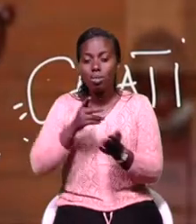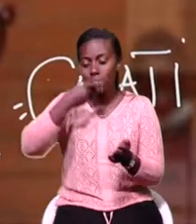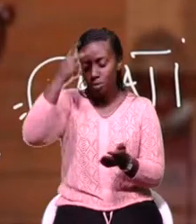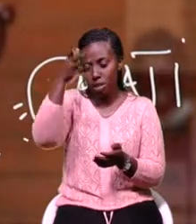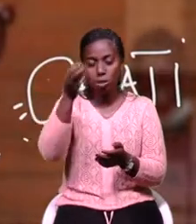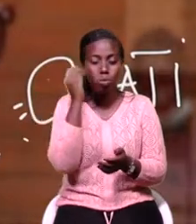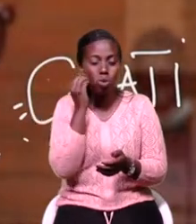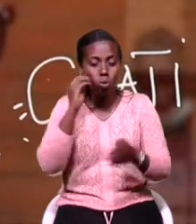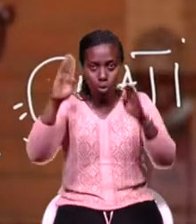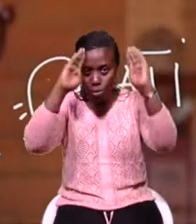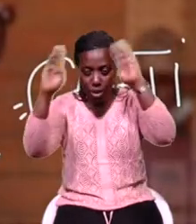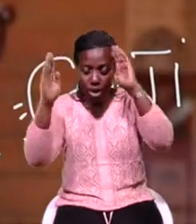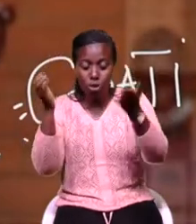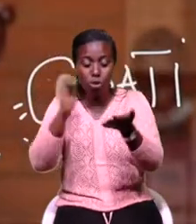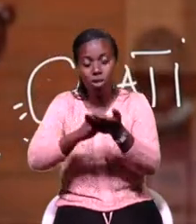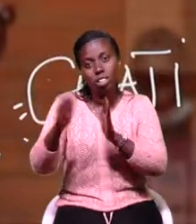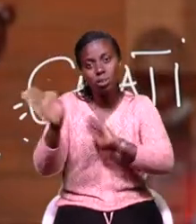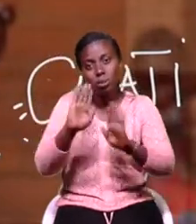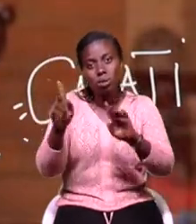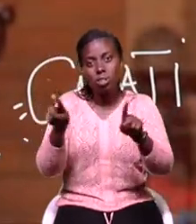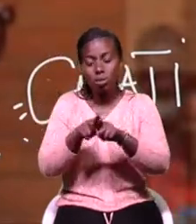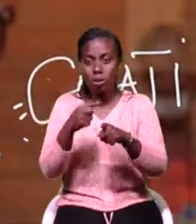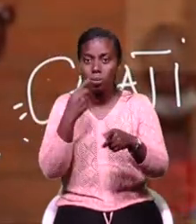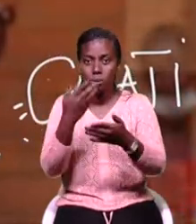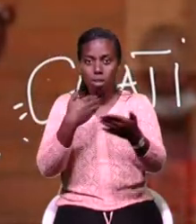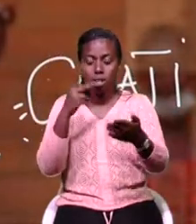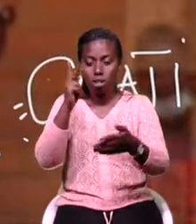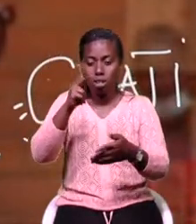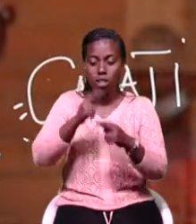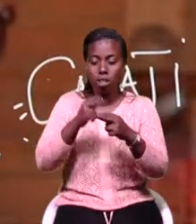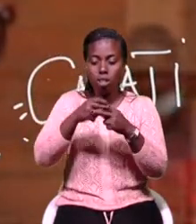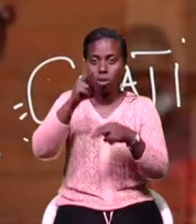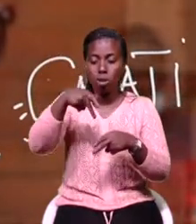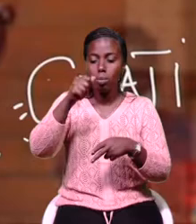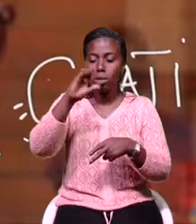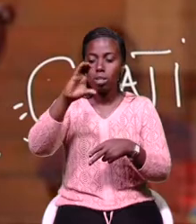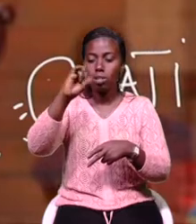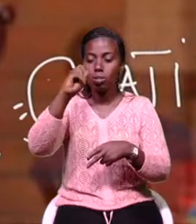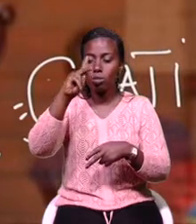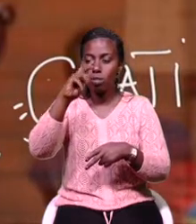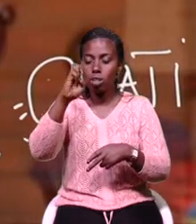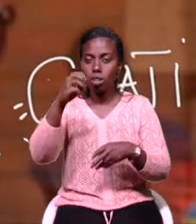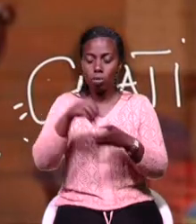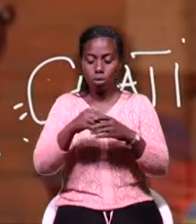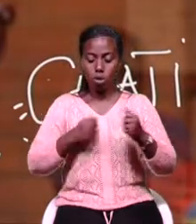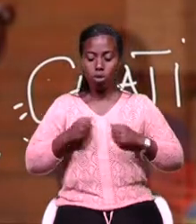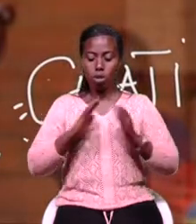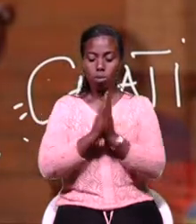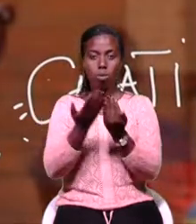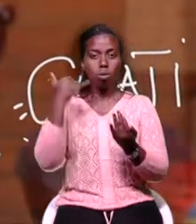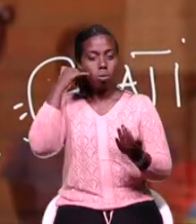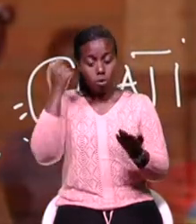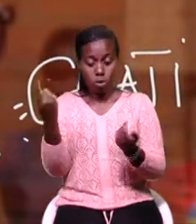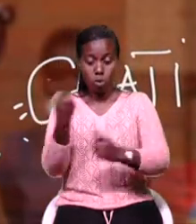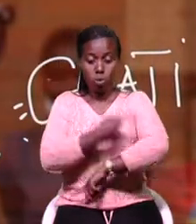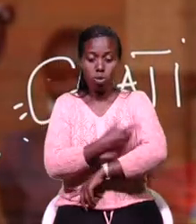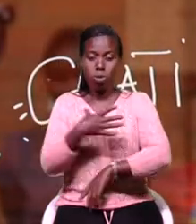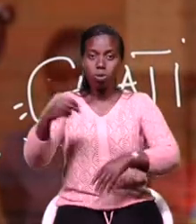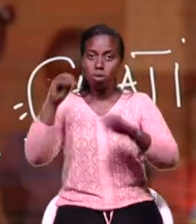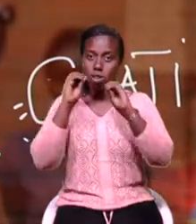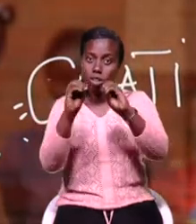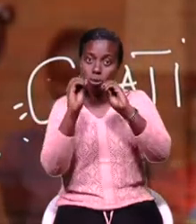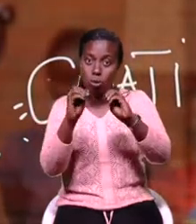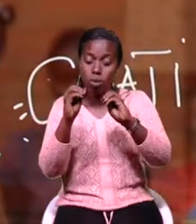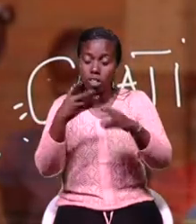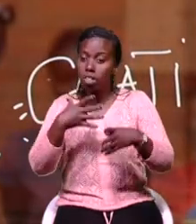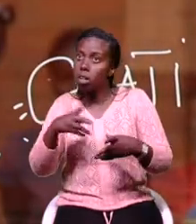rugo muraho nanone nongeye kubasuza nkuko nari nababwiye nitwa Pacifique Mahirwe ndo muri Rwanda Bookmobile uyu munsi ibintu ngiye kubigisha cyangwa ngiye